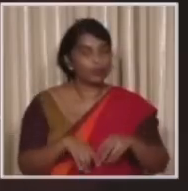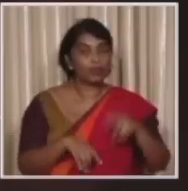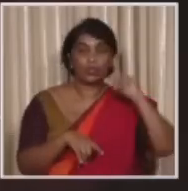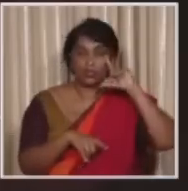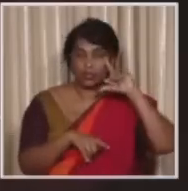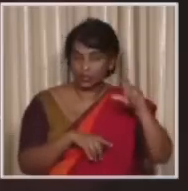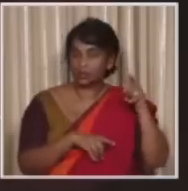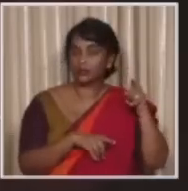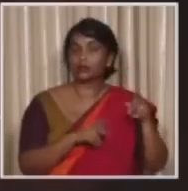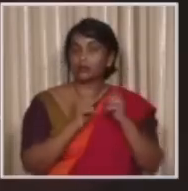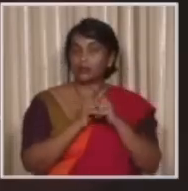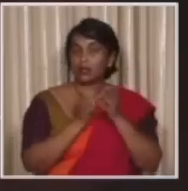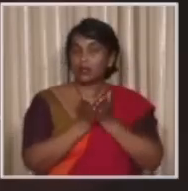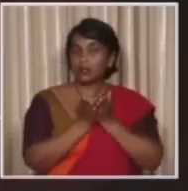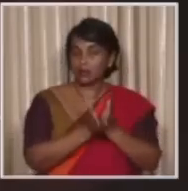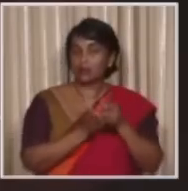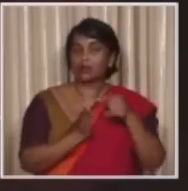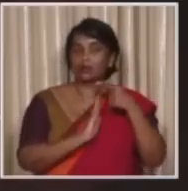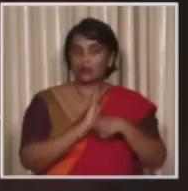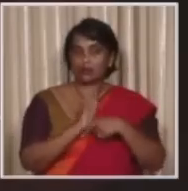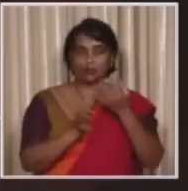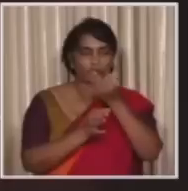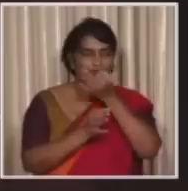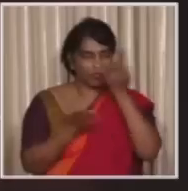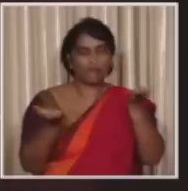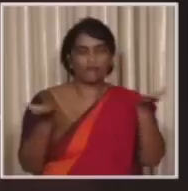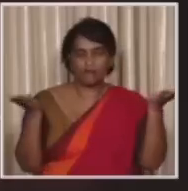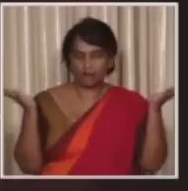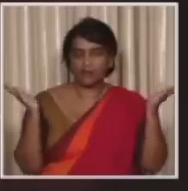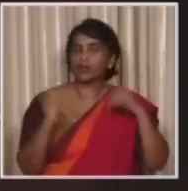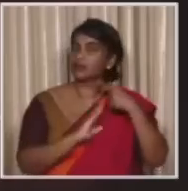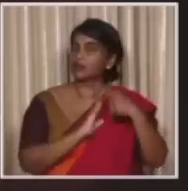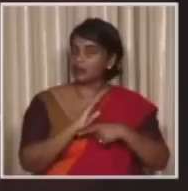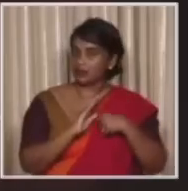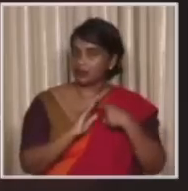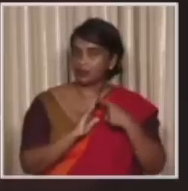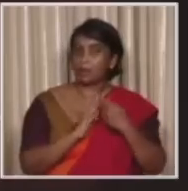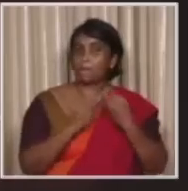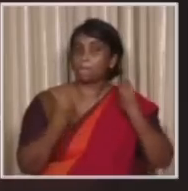චීන අසූචි පොහොර මේ රටේ ගඳ ගහනවා. රටට